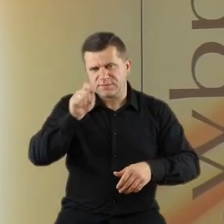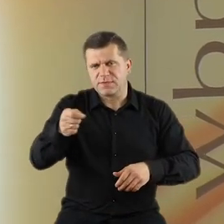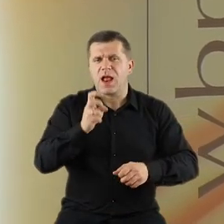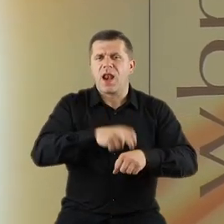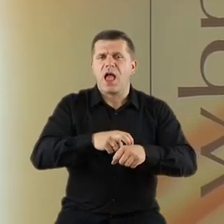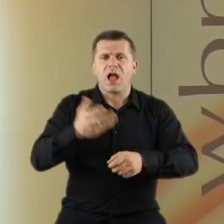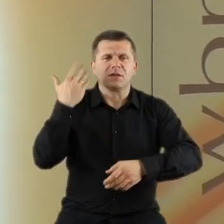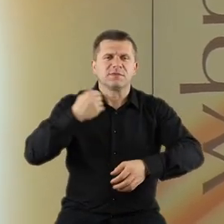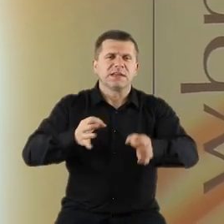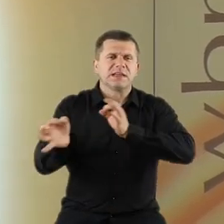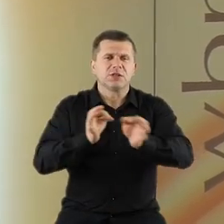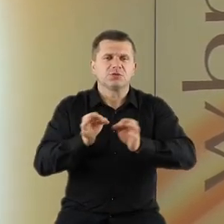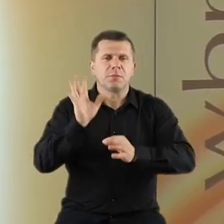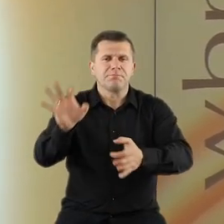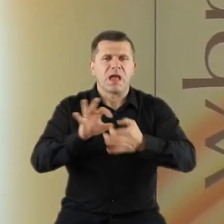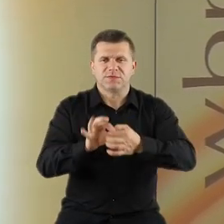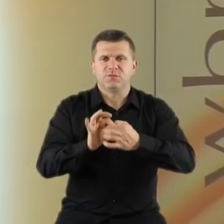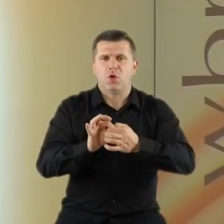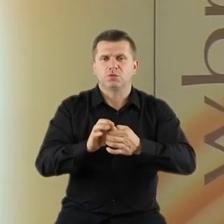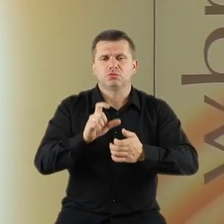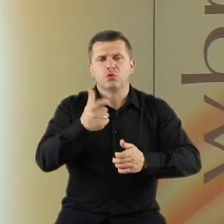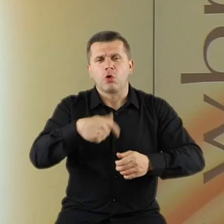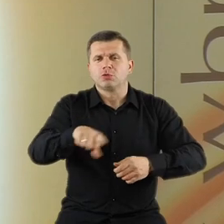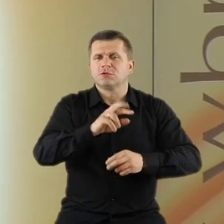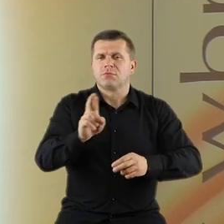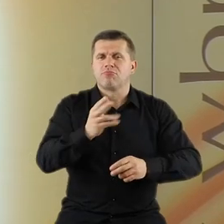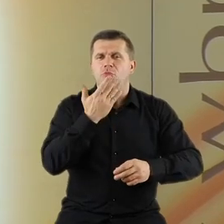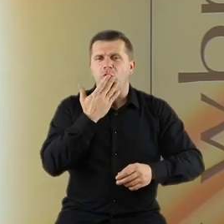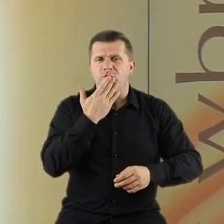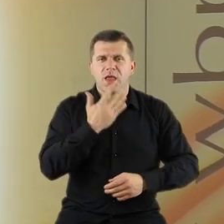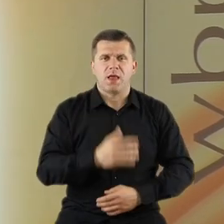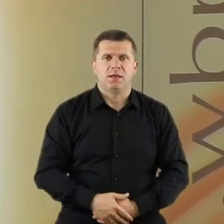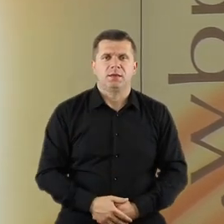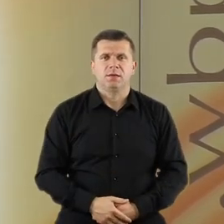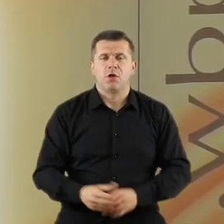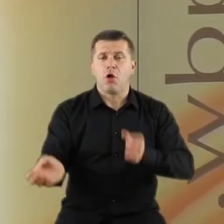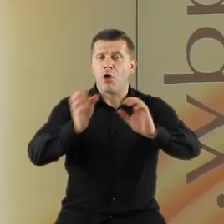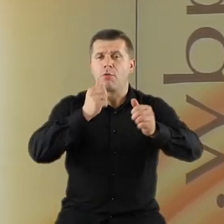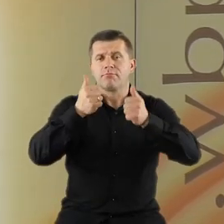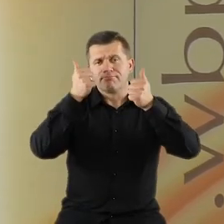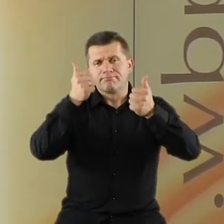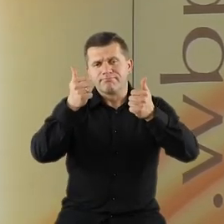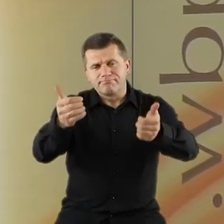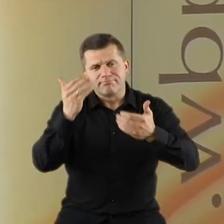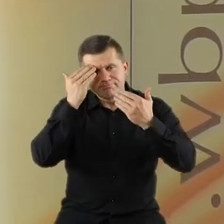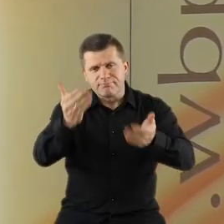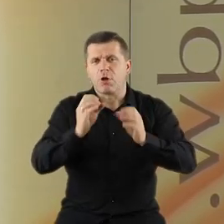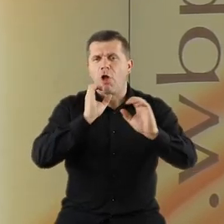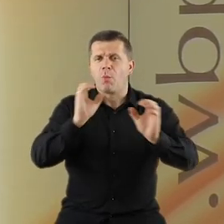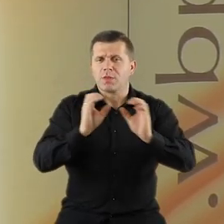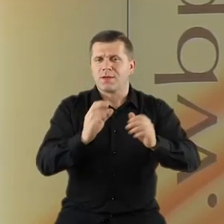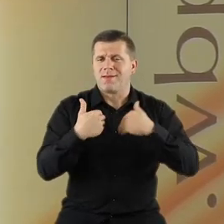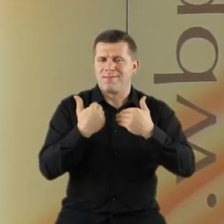związanych z jakimiś formami mówienia a więc z tym komunikatem jaki dawał